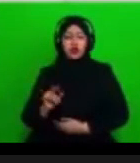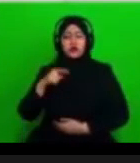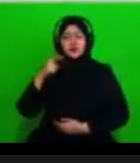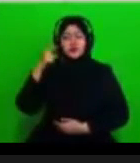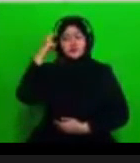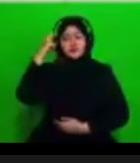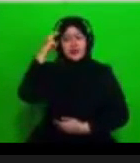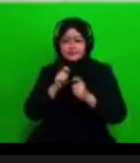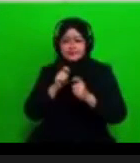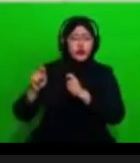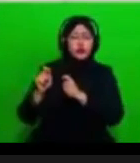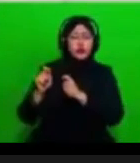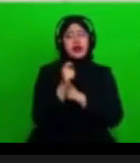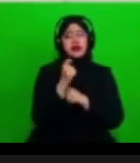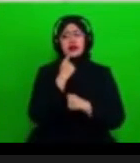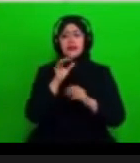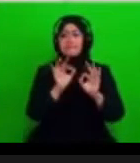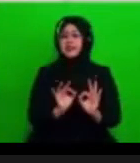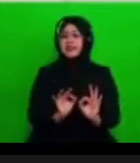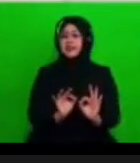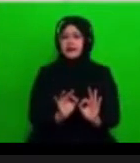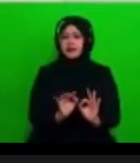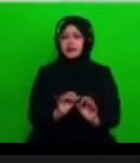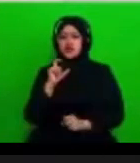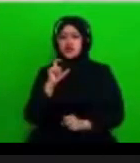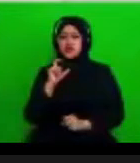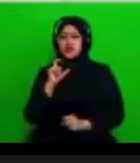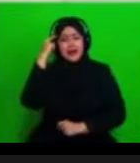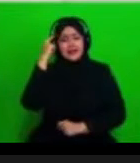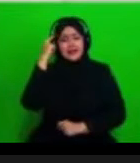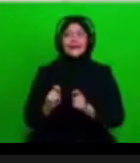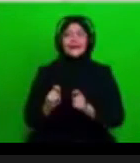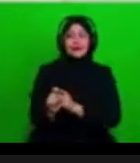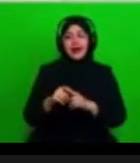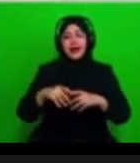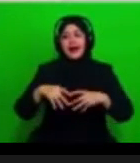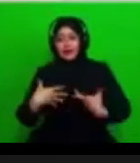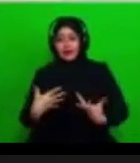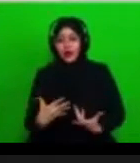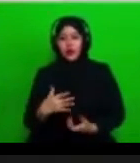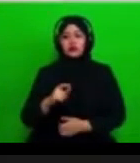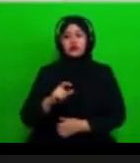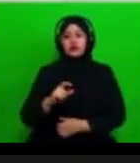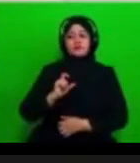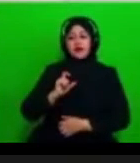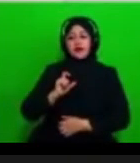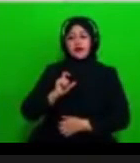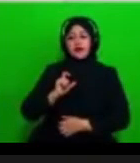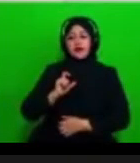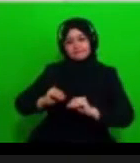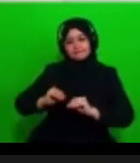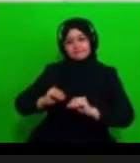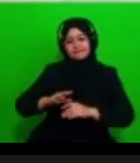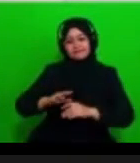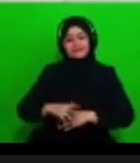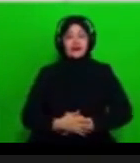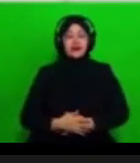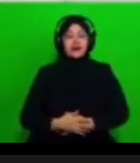saat ini masih ada yang menerapkan cara-cara lama dalam mendidik anak, seperti menuntut mereka selalu